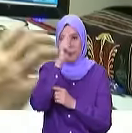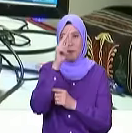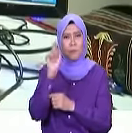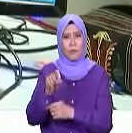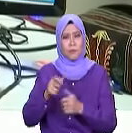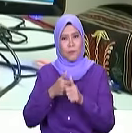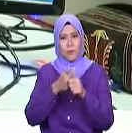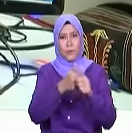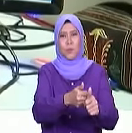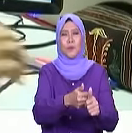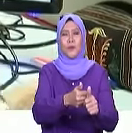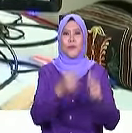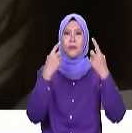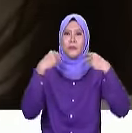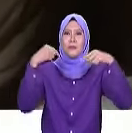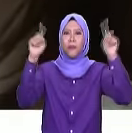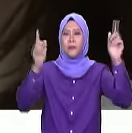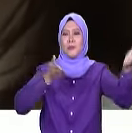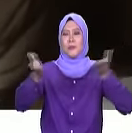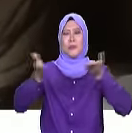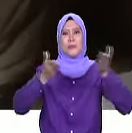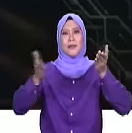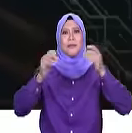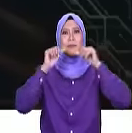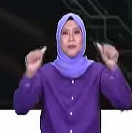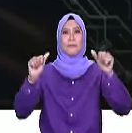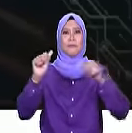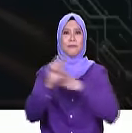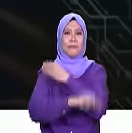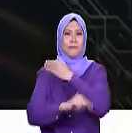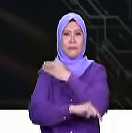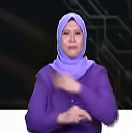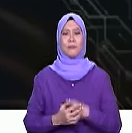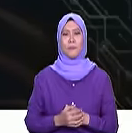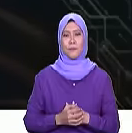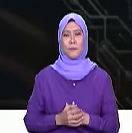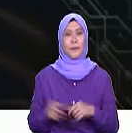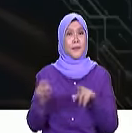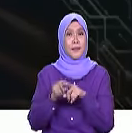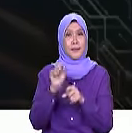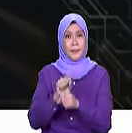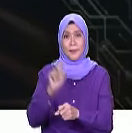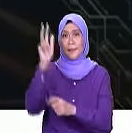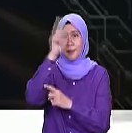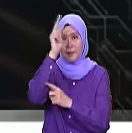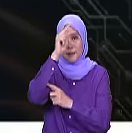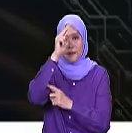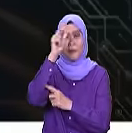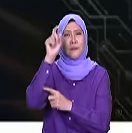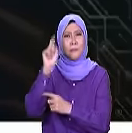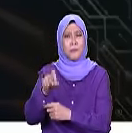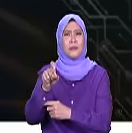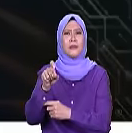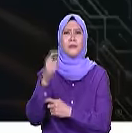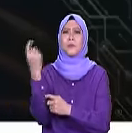secara menyeluruh demi kecemerlangan perkhidmatan awam negeri. Sebagai penjawat awam juga, kita perlu